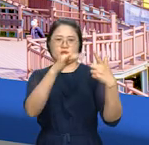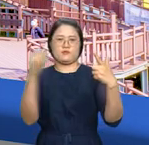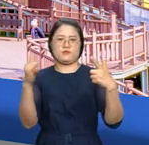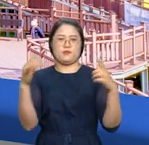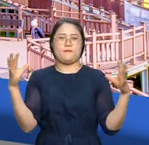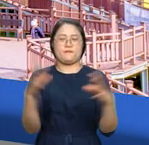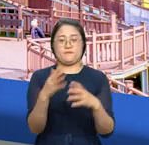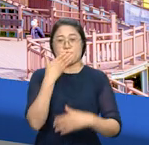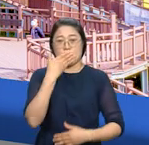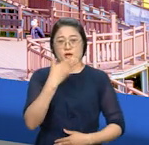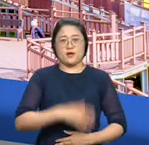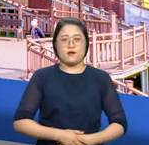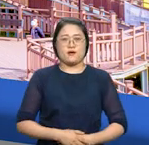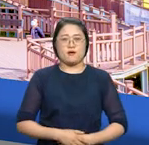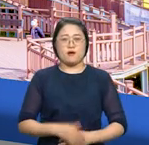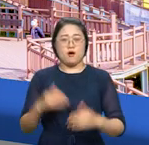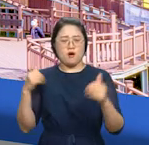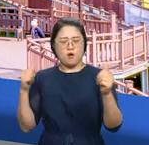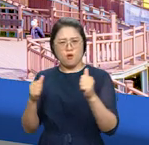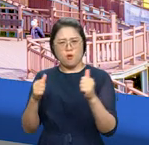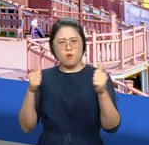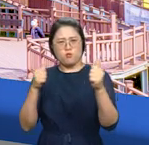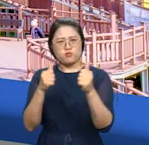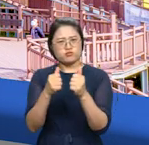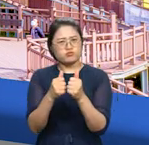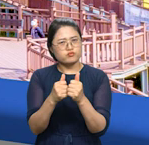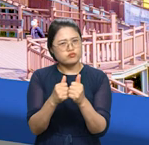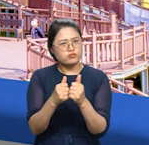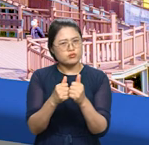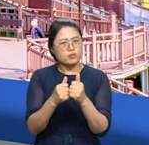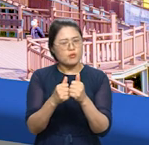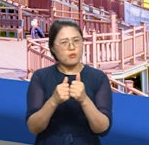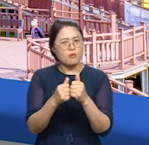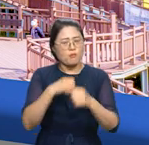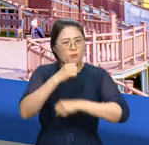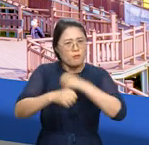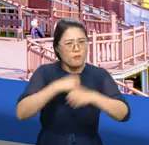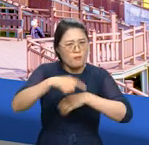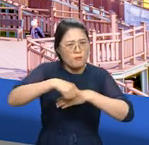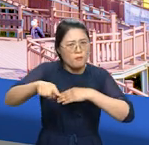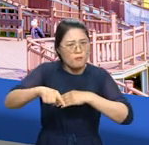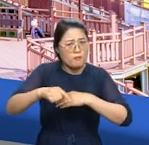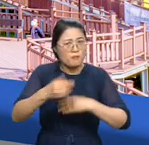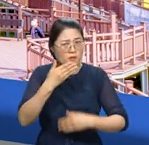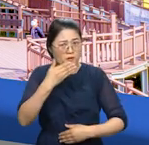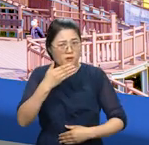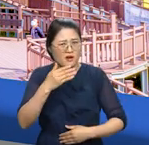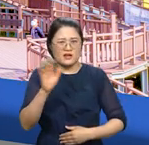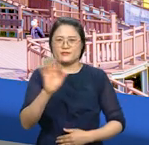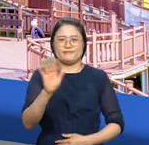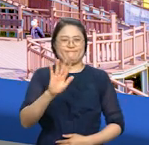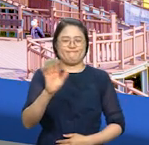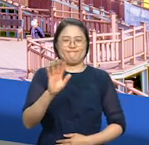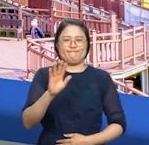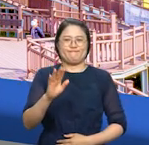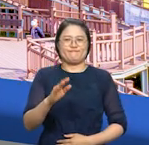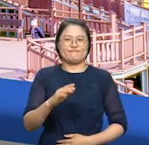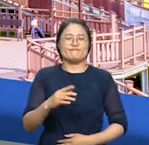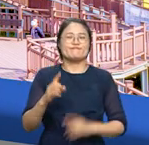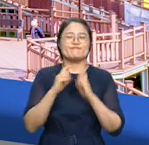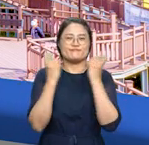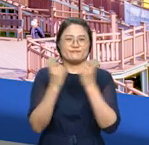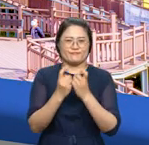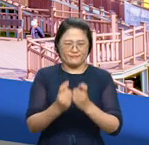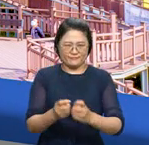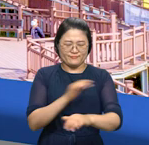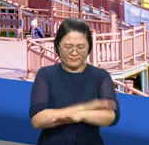모임이 가능해질 예정인데요. 거리두기 지침이 완화되더라도 자율과 책임을 기반으로 하는 지속가능한 방역은